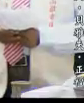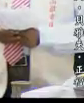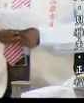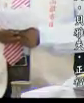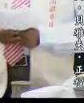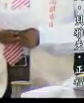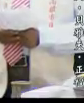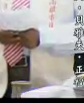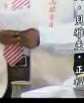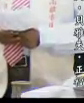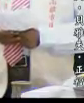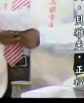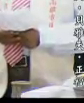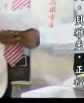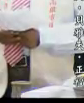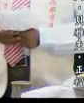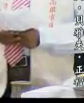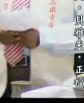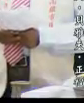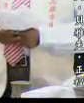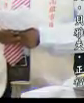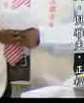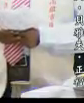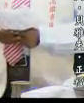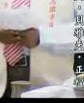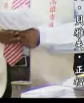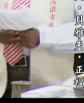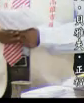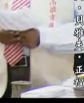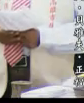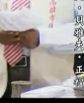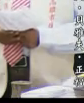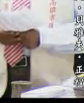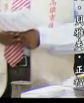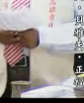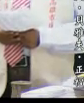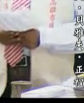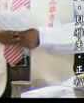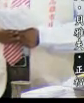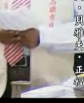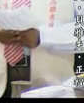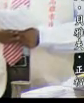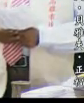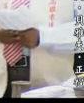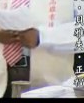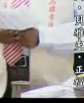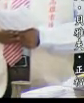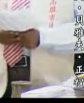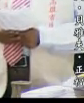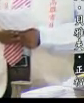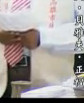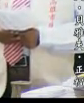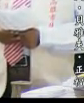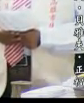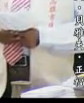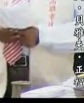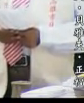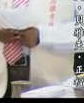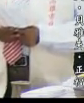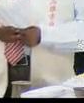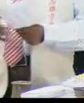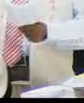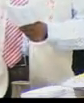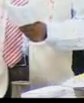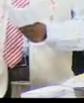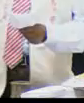愿等等，如果没有这个程序没有完成，那我们怎么样子来协助？我先进行了解好不